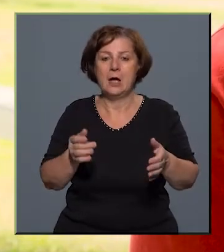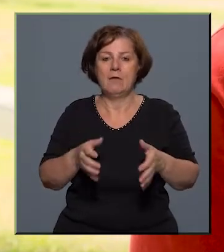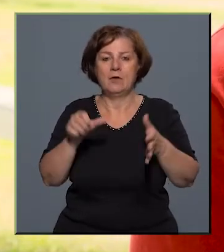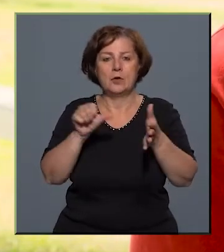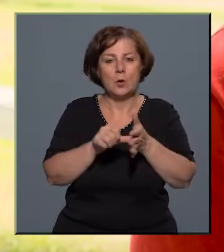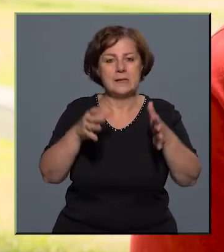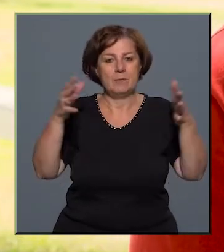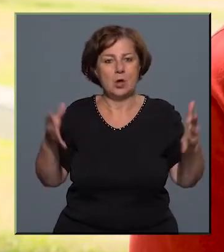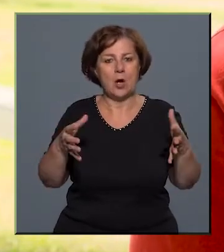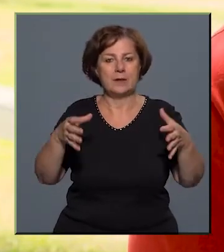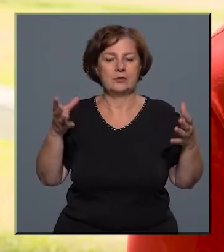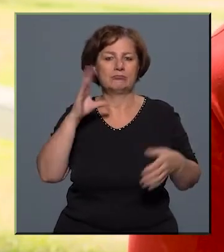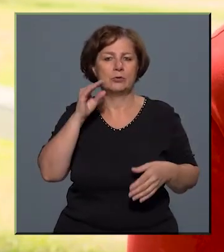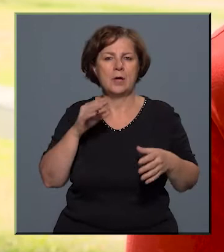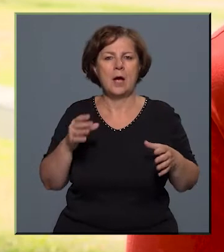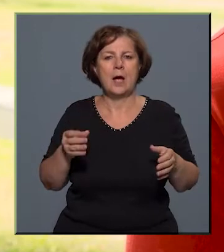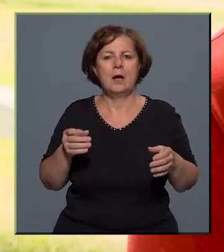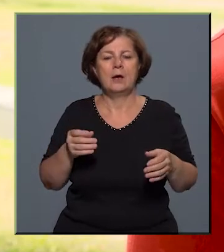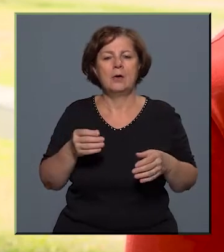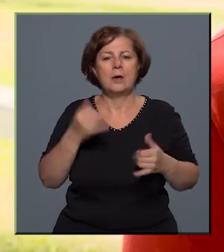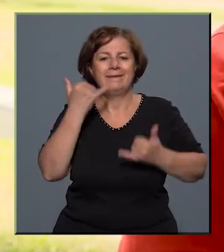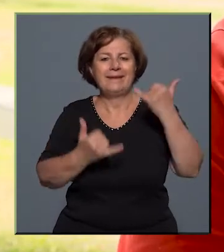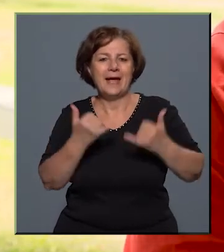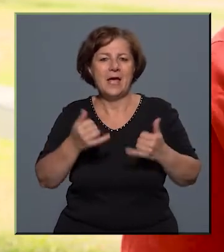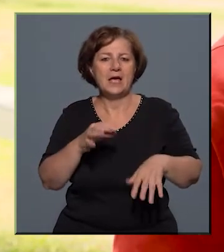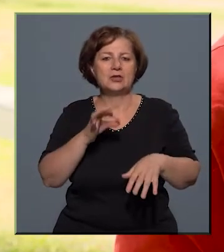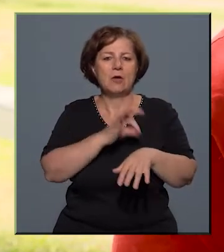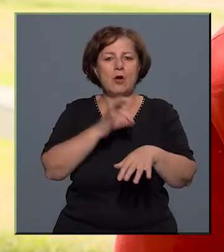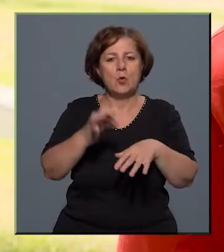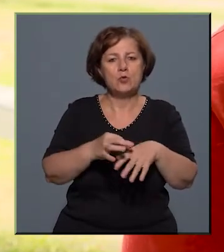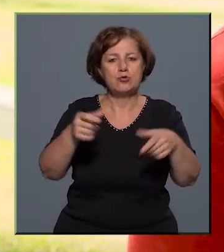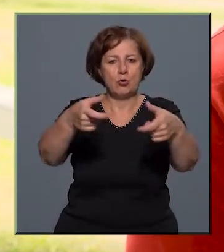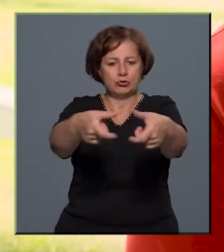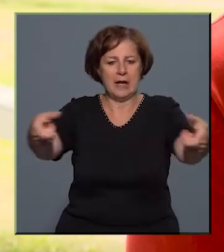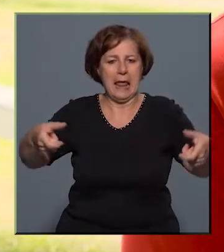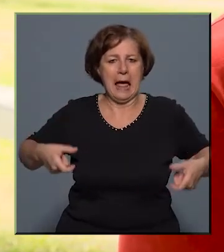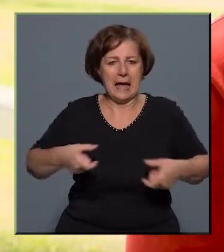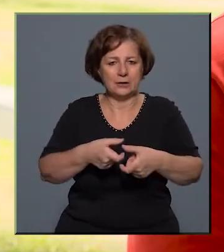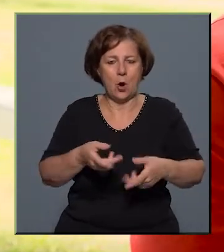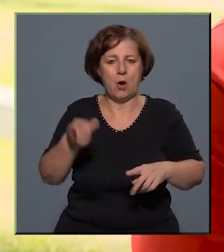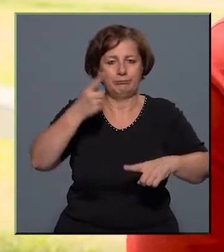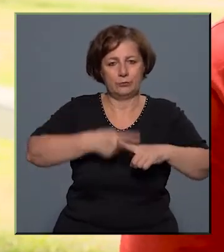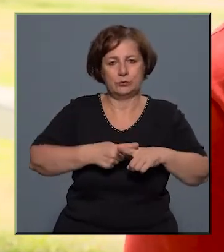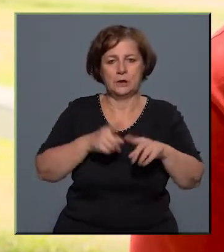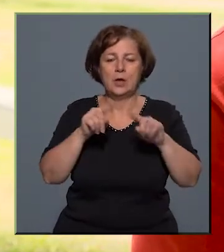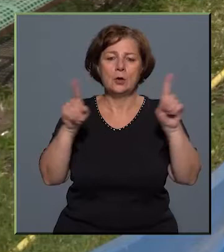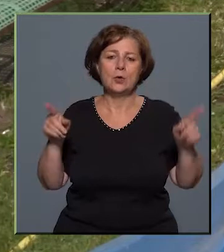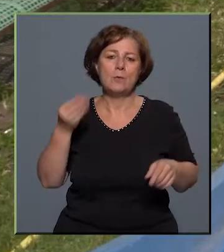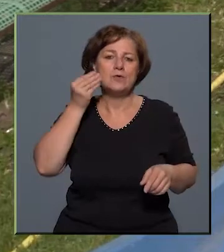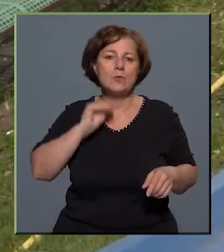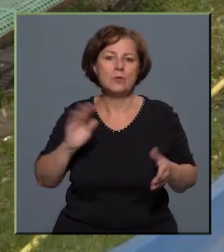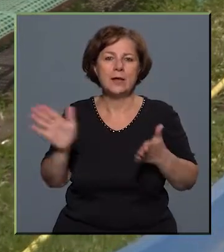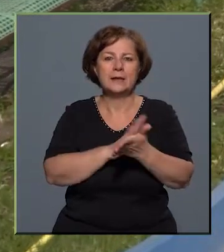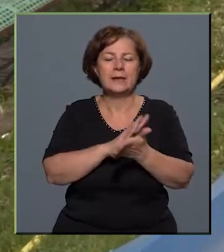legyen, vagy ha közép-nagy testű kutyáknál tényleg egy ilyen teljes vagy húsos láda még plusz, és mint említettem, ugye különböző